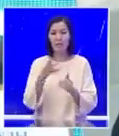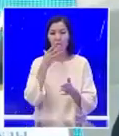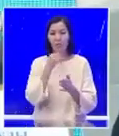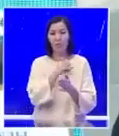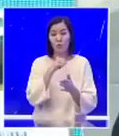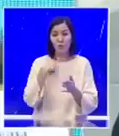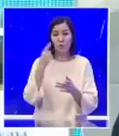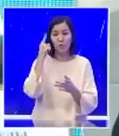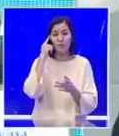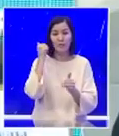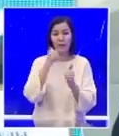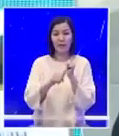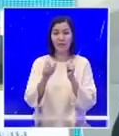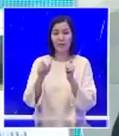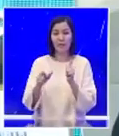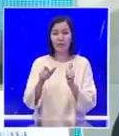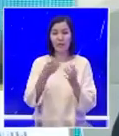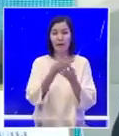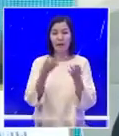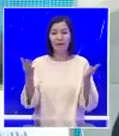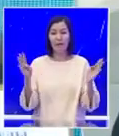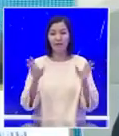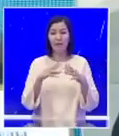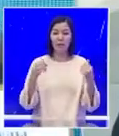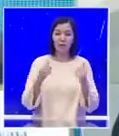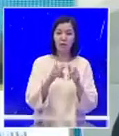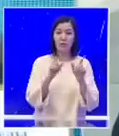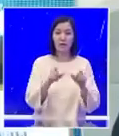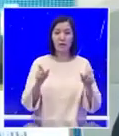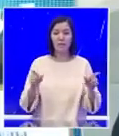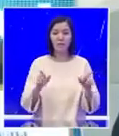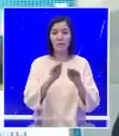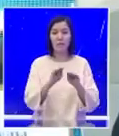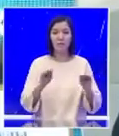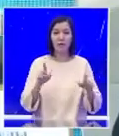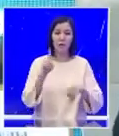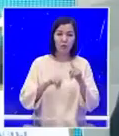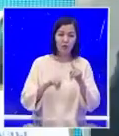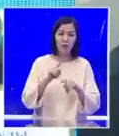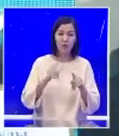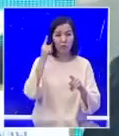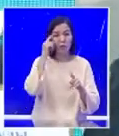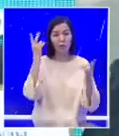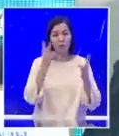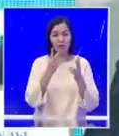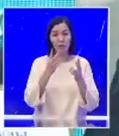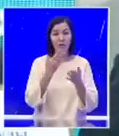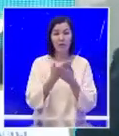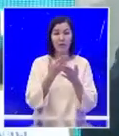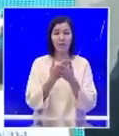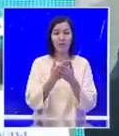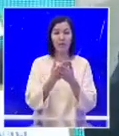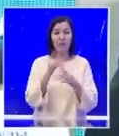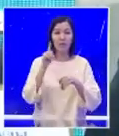ойламау керек. Әрбір азамат өзінің айналасындағы жанұясын ойлау керек. Айналасындағы ағайындарын ойлау керек. Сондықтан егер ағайындар бір-біріне барып